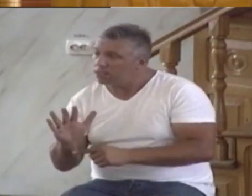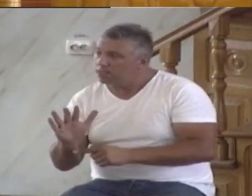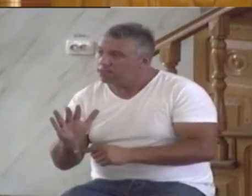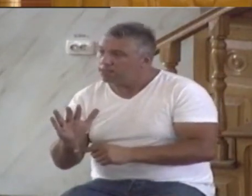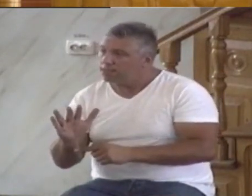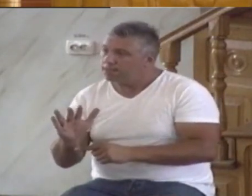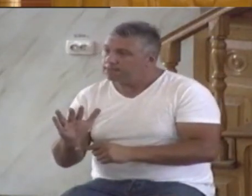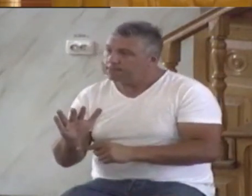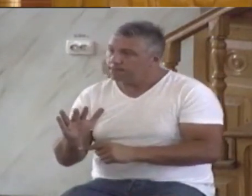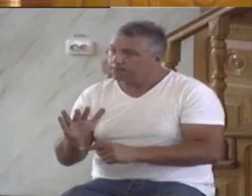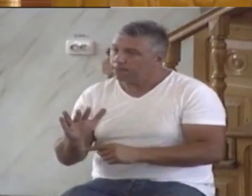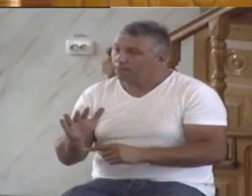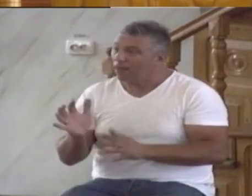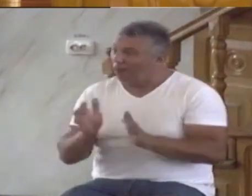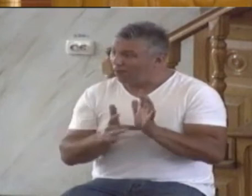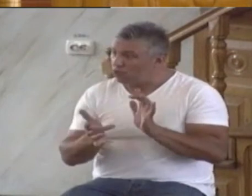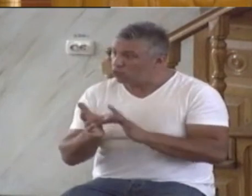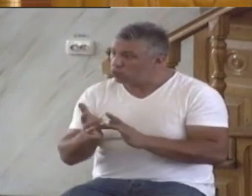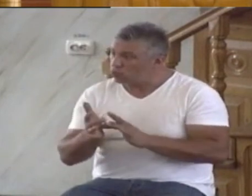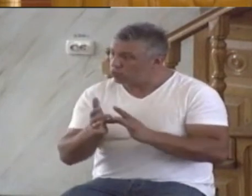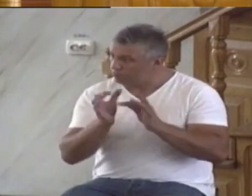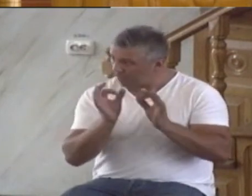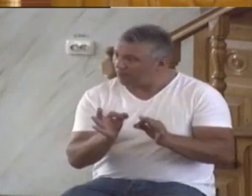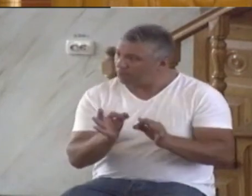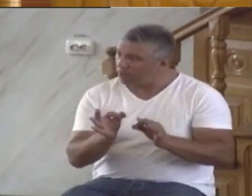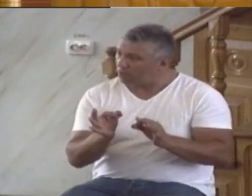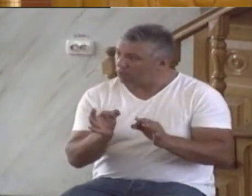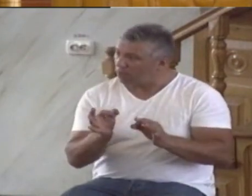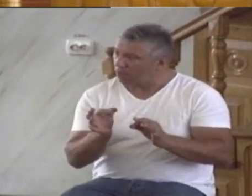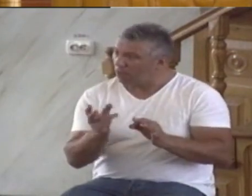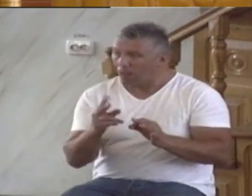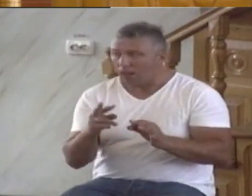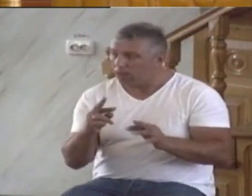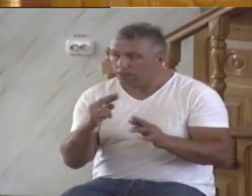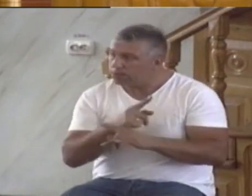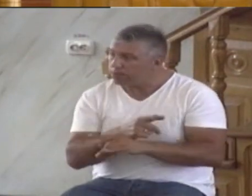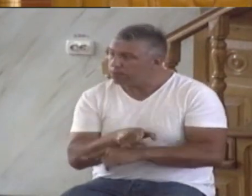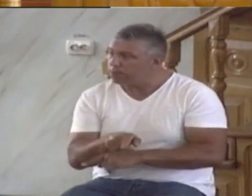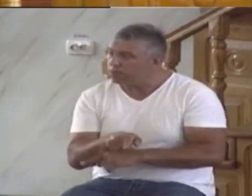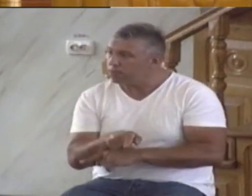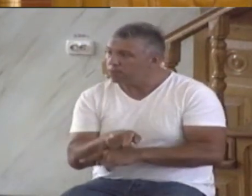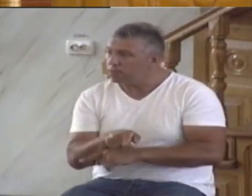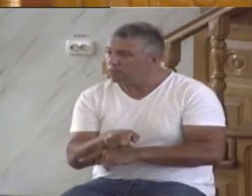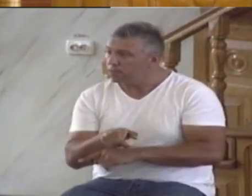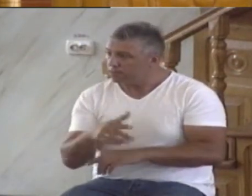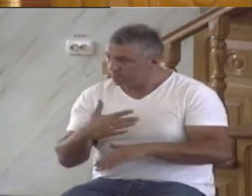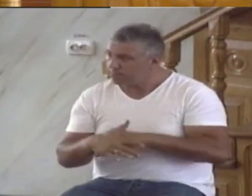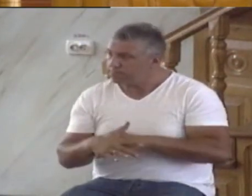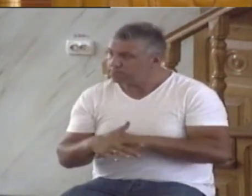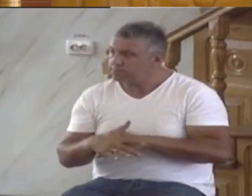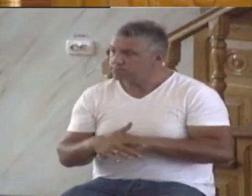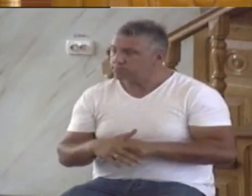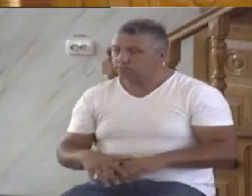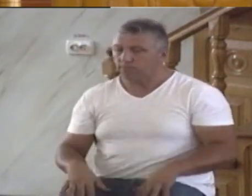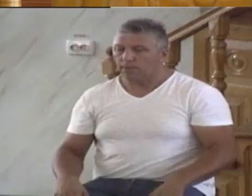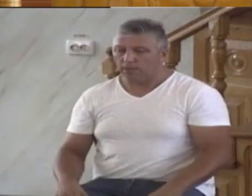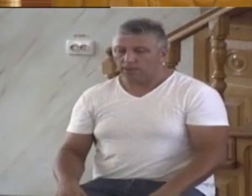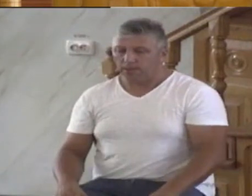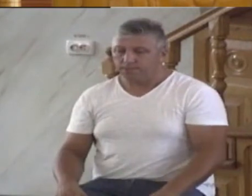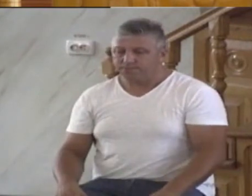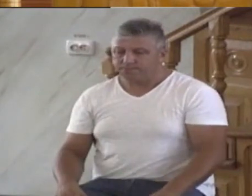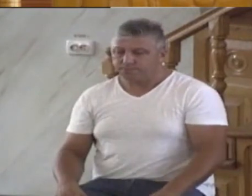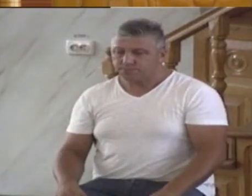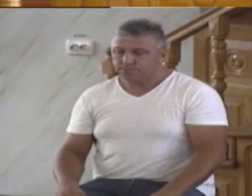Это тот самый человек, который, увидев идущего к нему Иисуса, четко, ясно